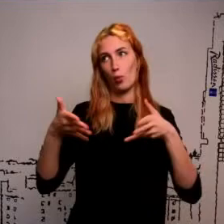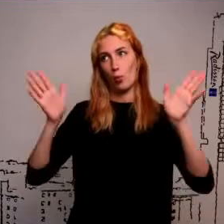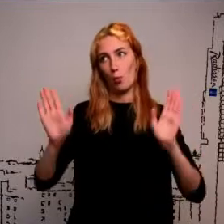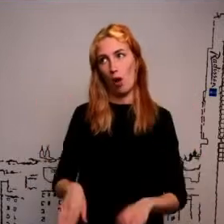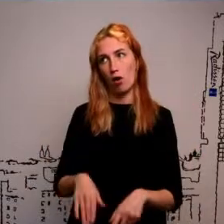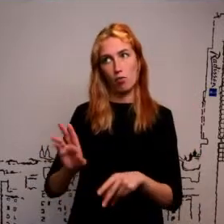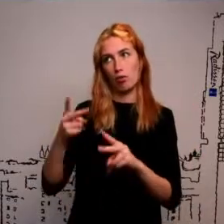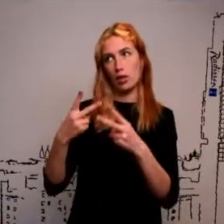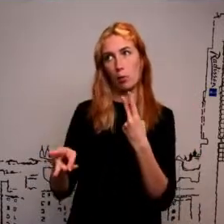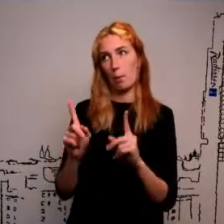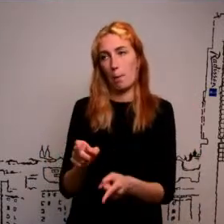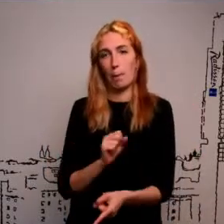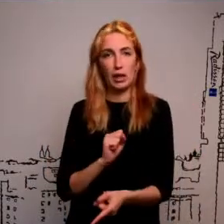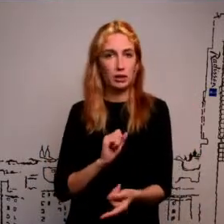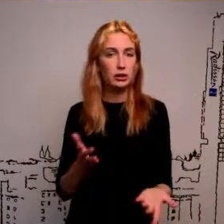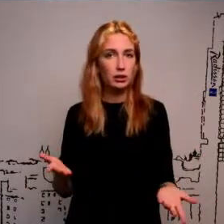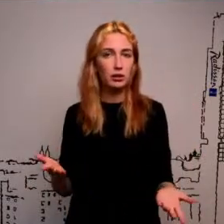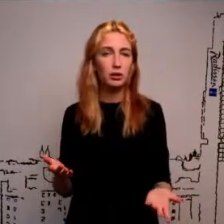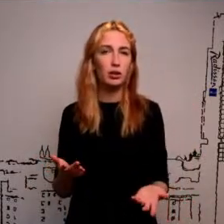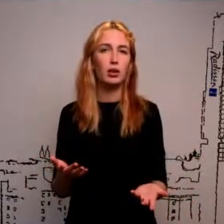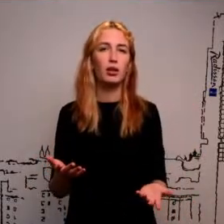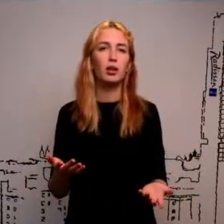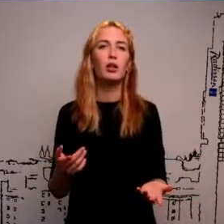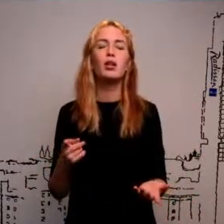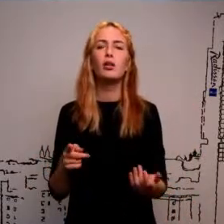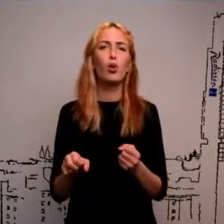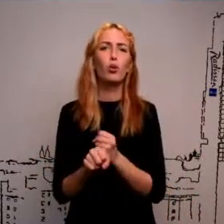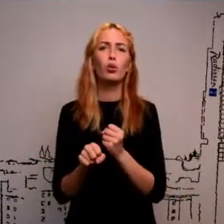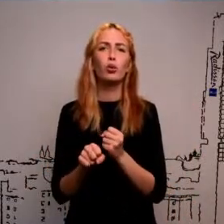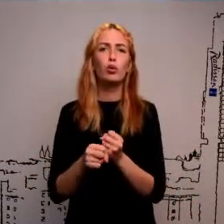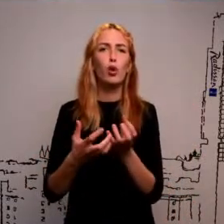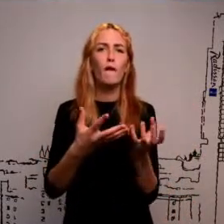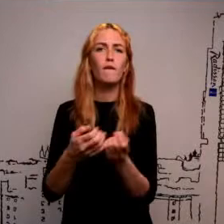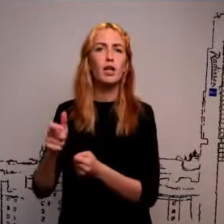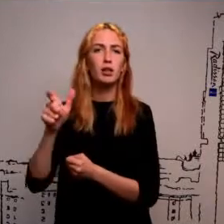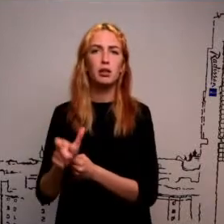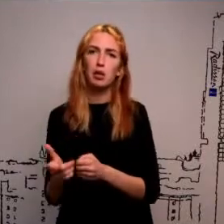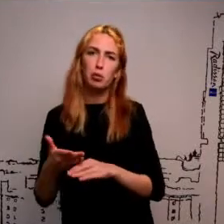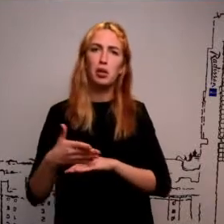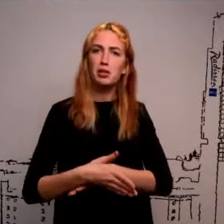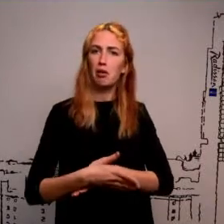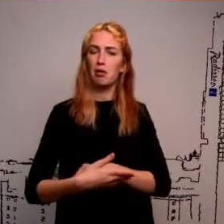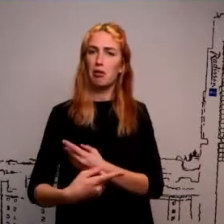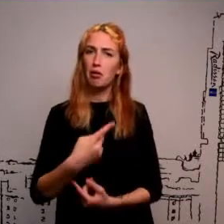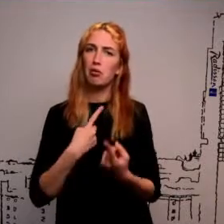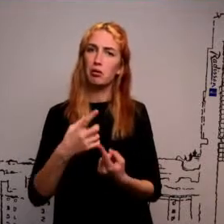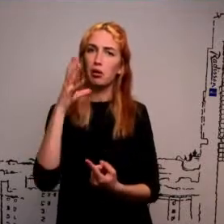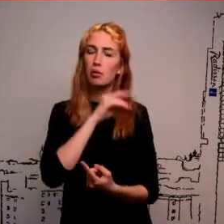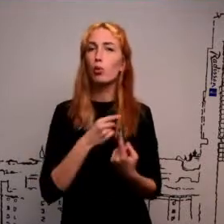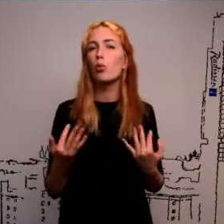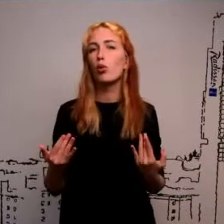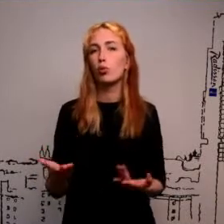teile peaksime erandi tegema. Et kui palju siin see töövõtja saab üldse kaasa rääkida? No kui me